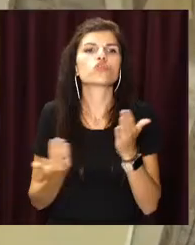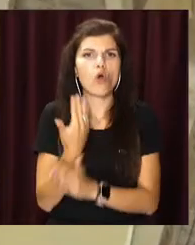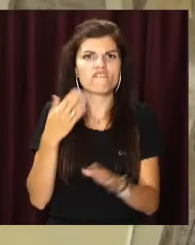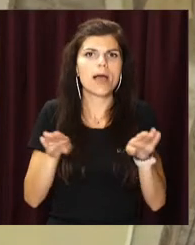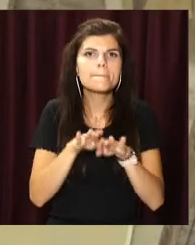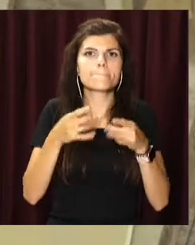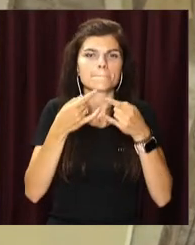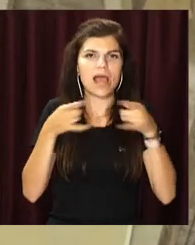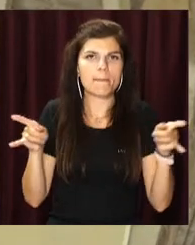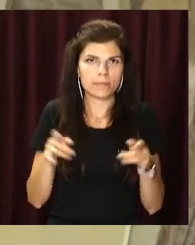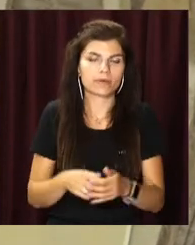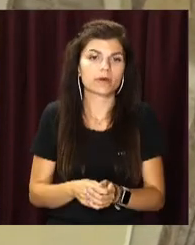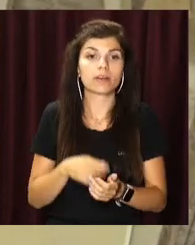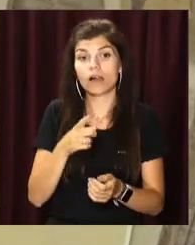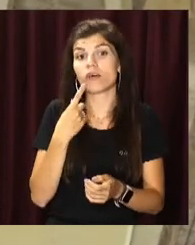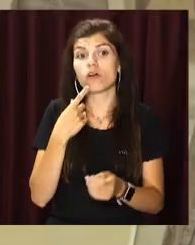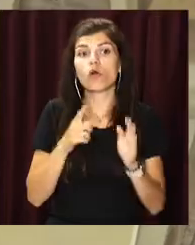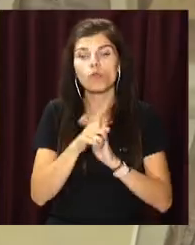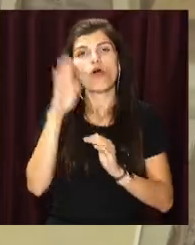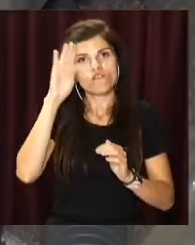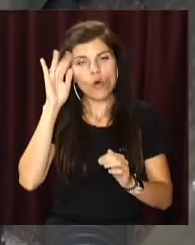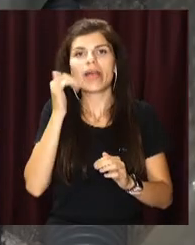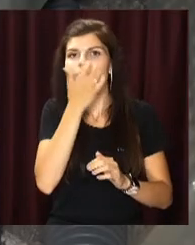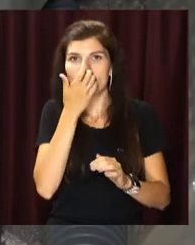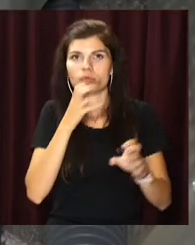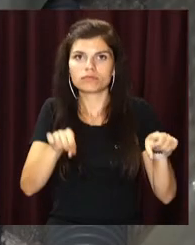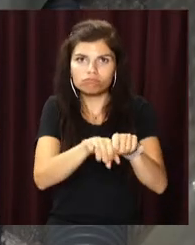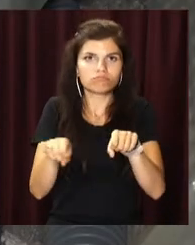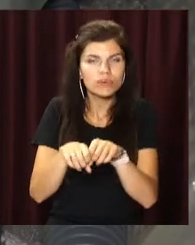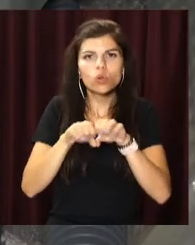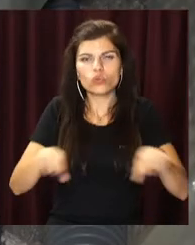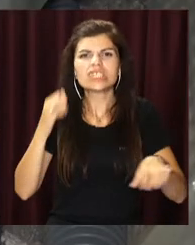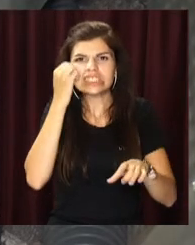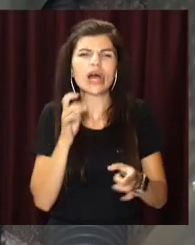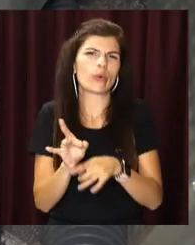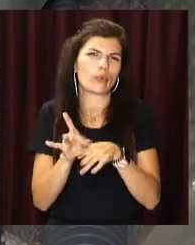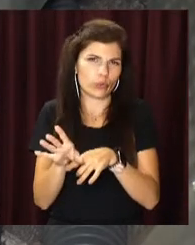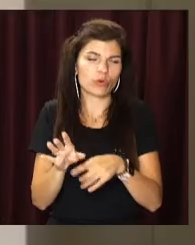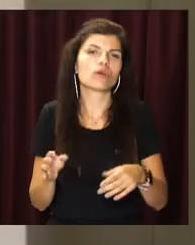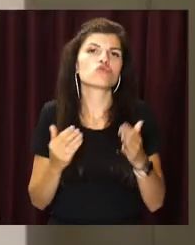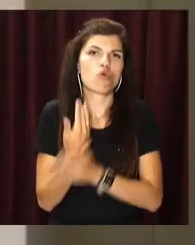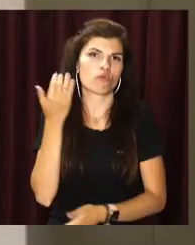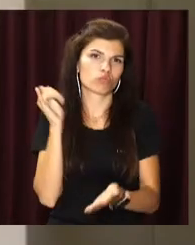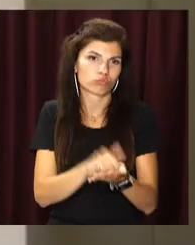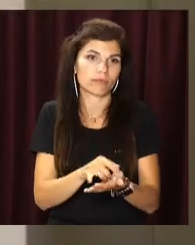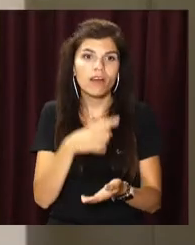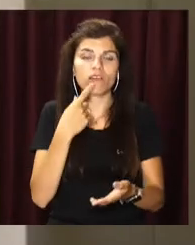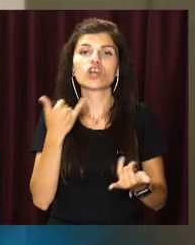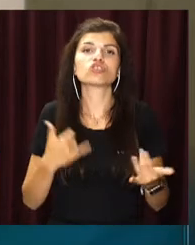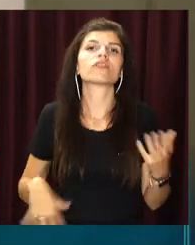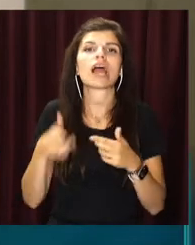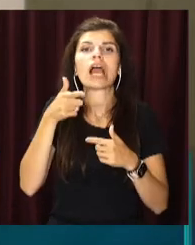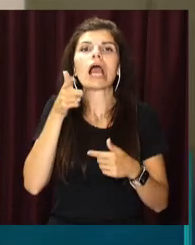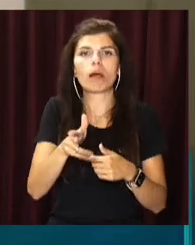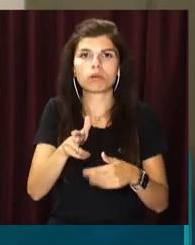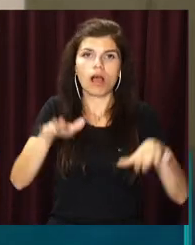меблі. Реконструкцію почали з мереж водо- та теплопостачання. Старі труби демонтували і замінили на нові. Обшивається все